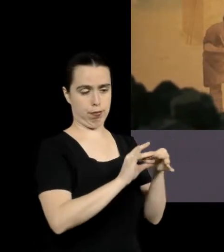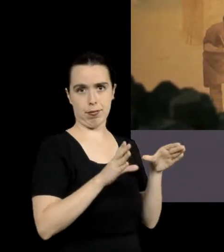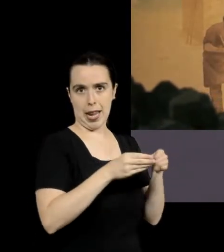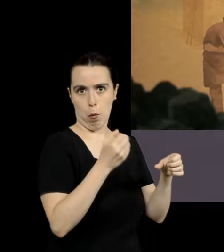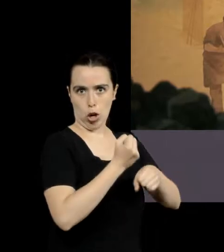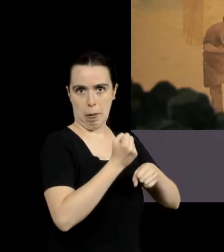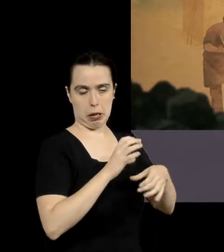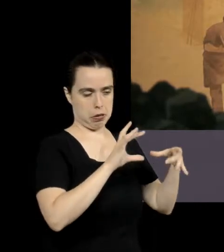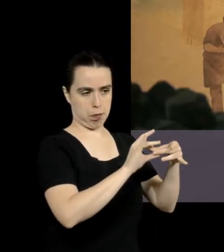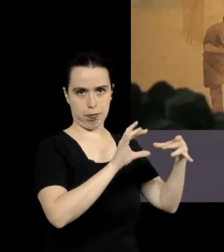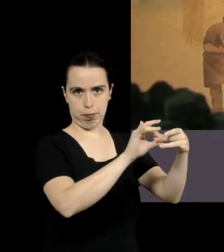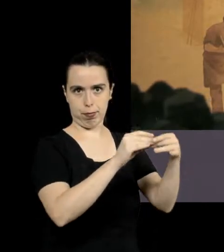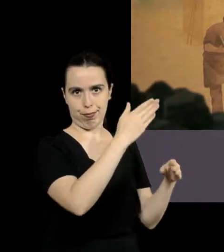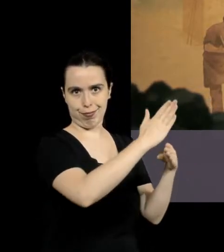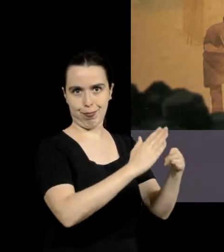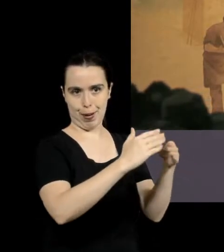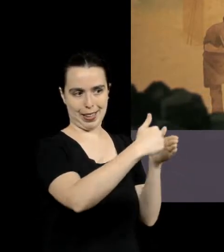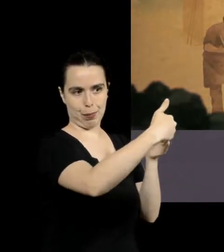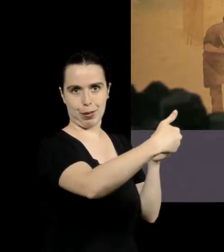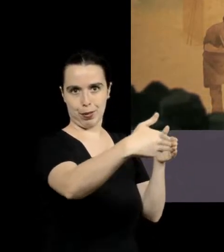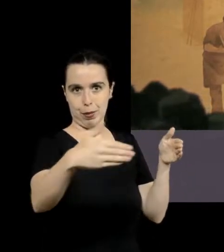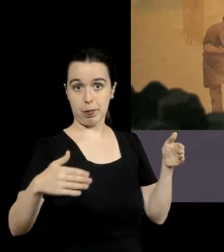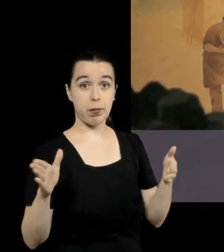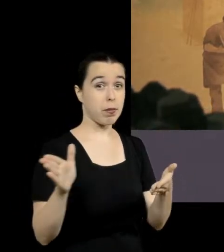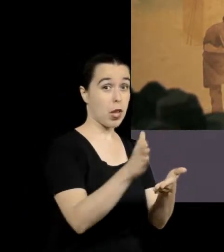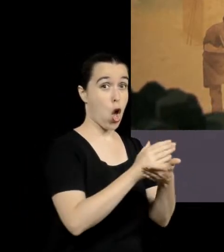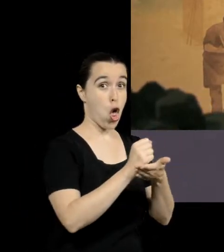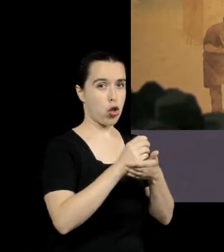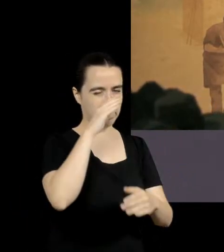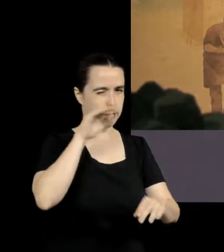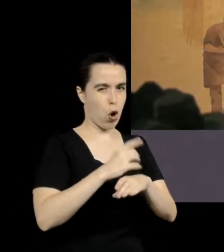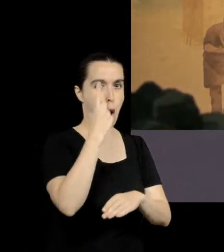Tot fa pensar que va ser una obra realitzada de forma ràpida.